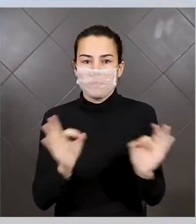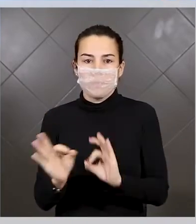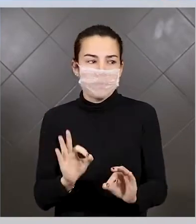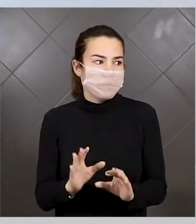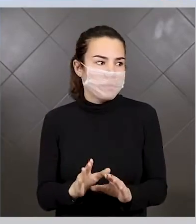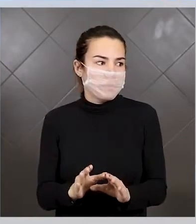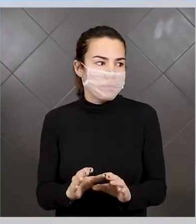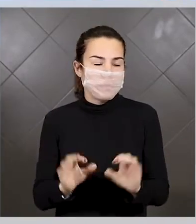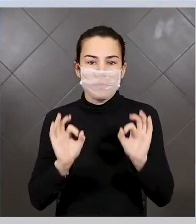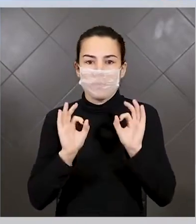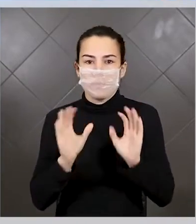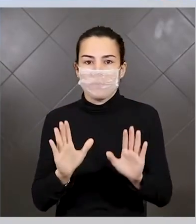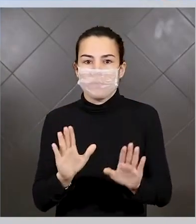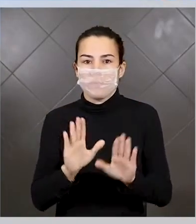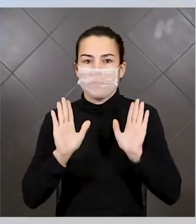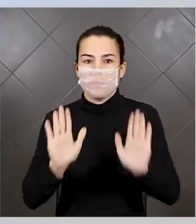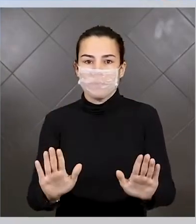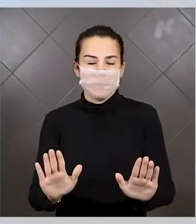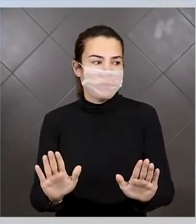I pararem.